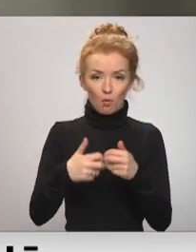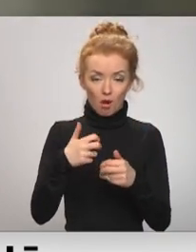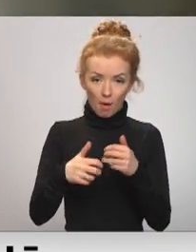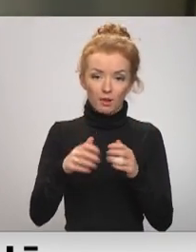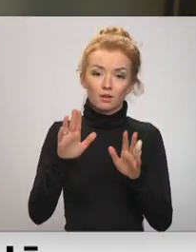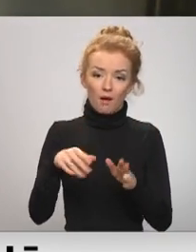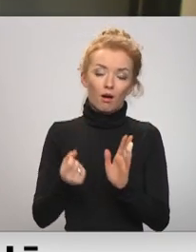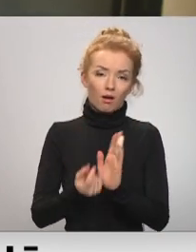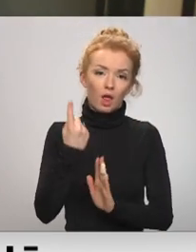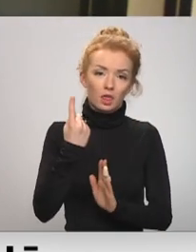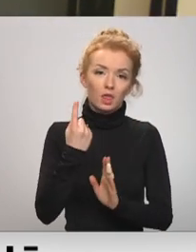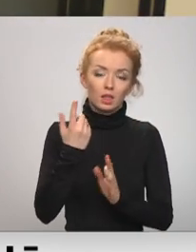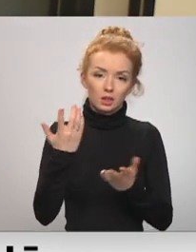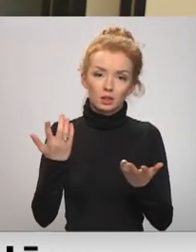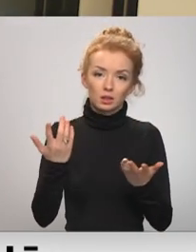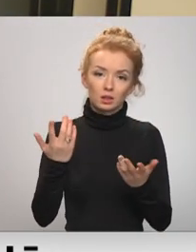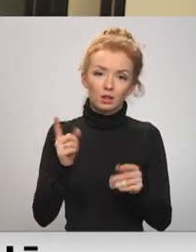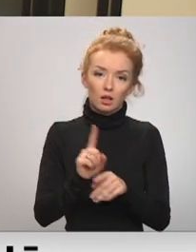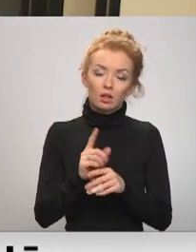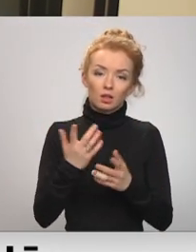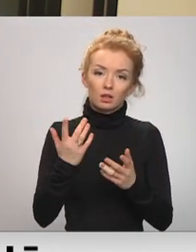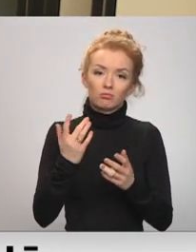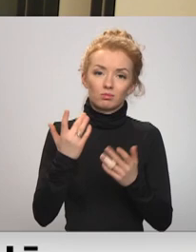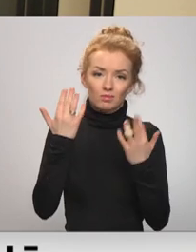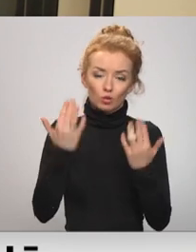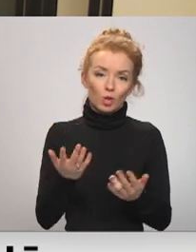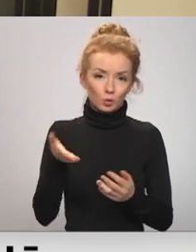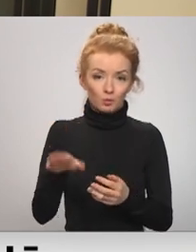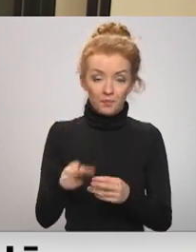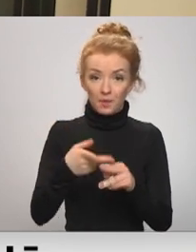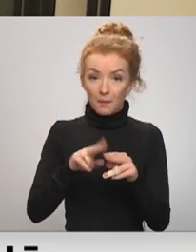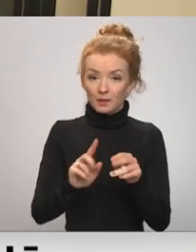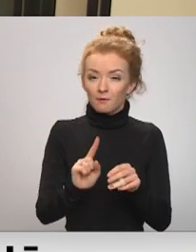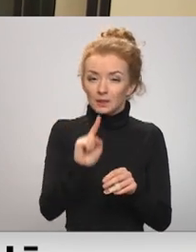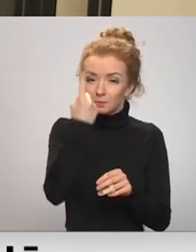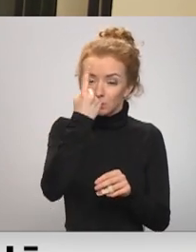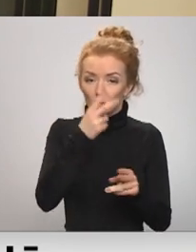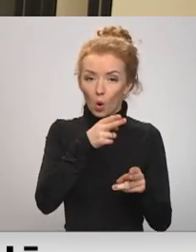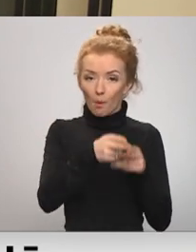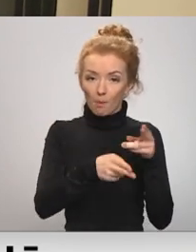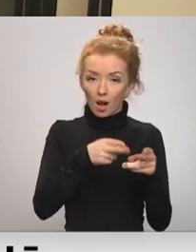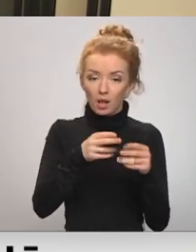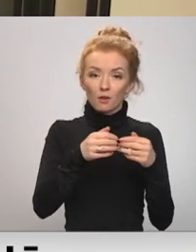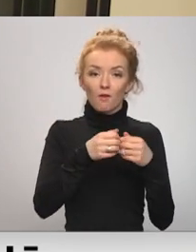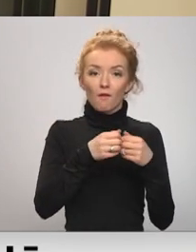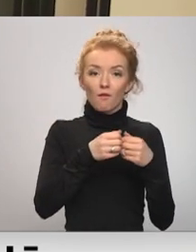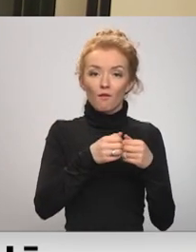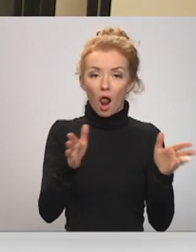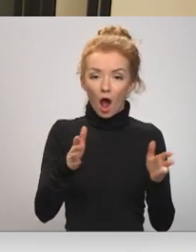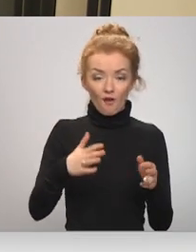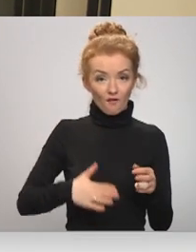pie viennozīmīga rezultāta. Tāpēc bija tā pirmā operācija, kad mēs no attaisījām vēdera